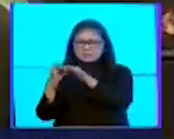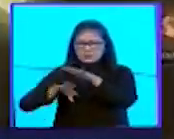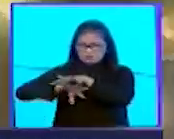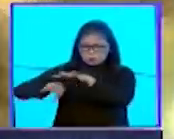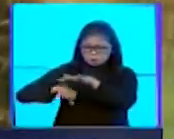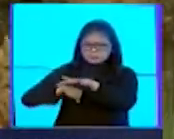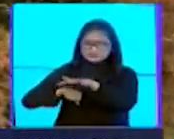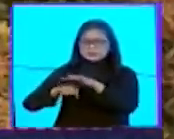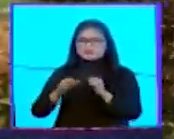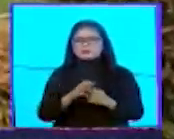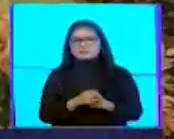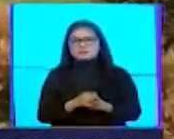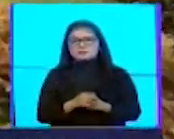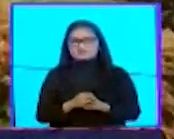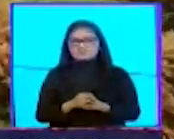Ya.